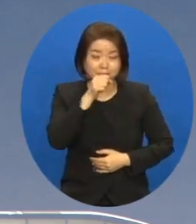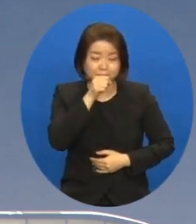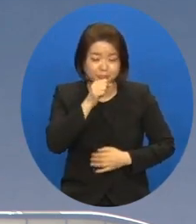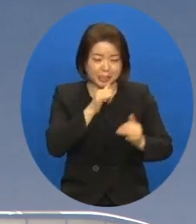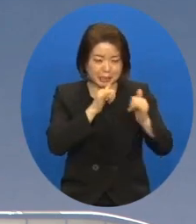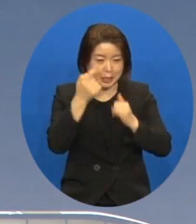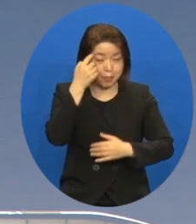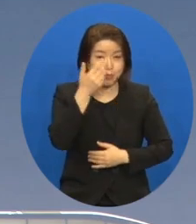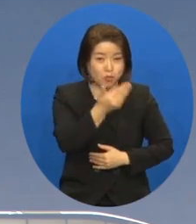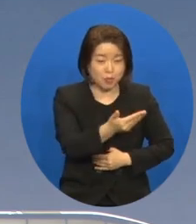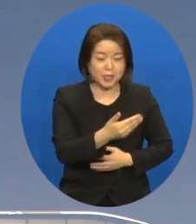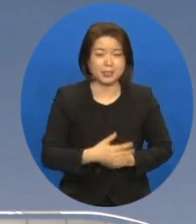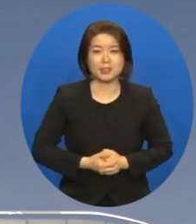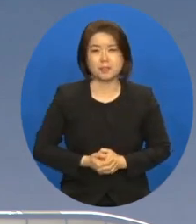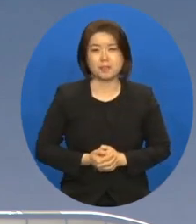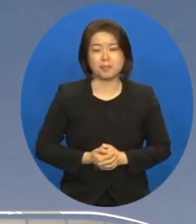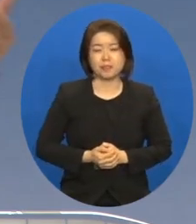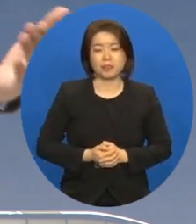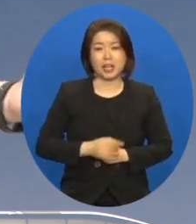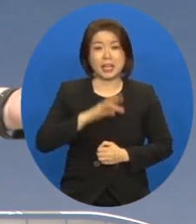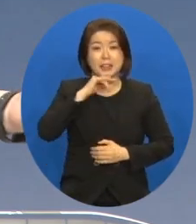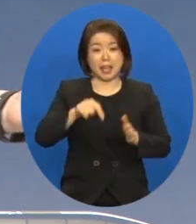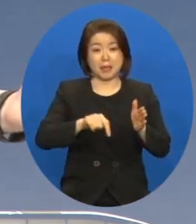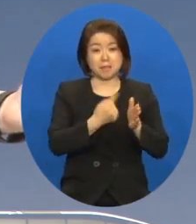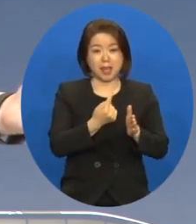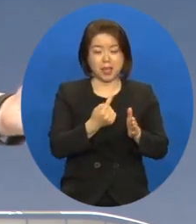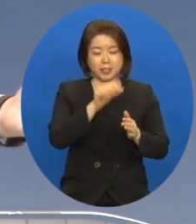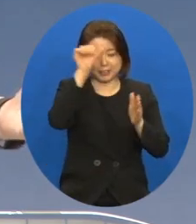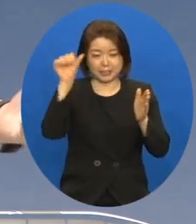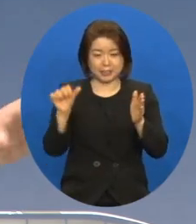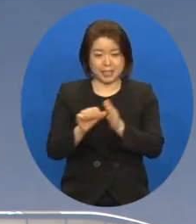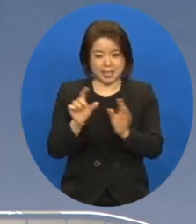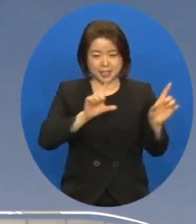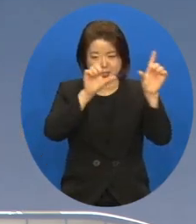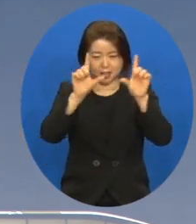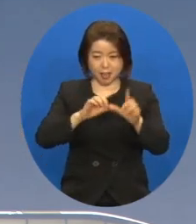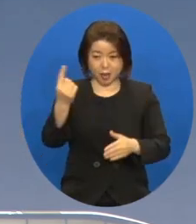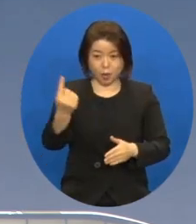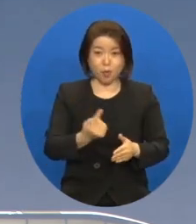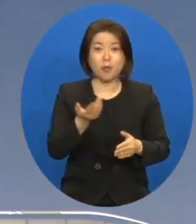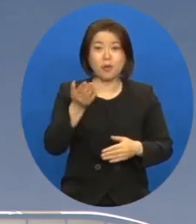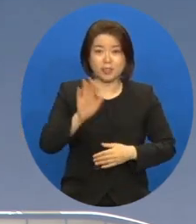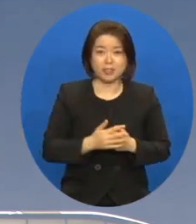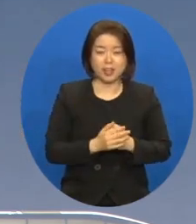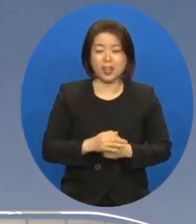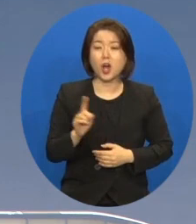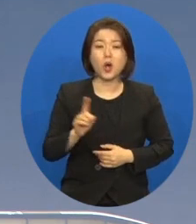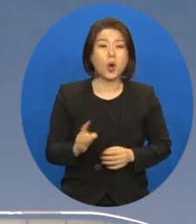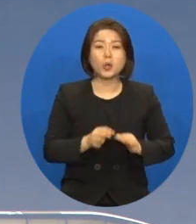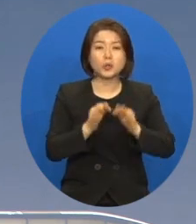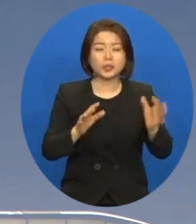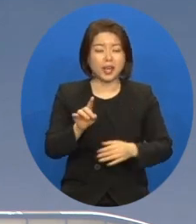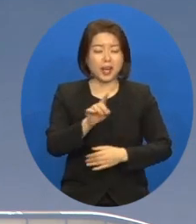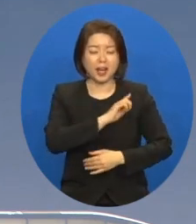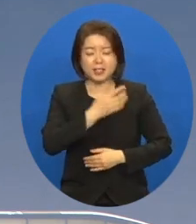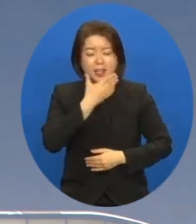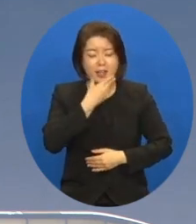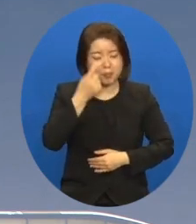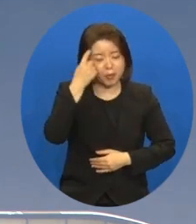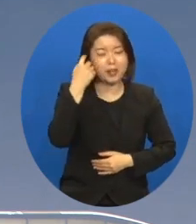질문을 했습니다. 100세의 인생을 사셨는데 어느 순간이 가장